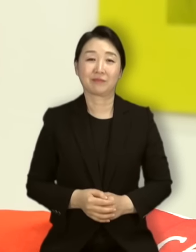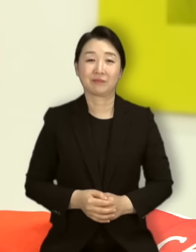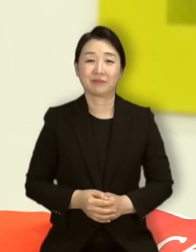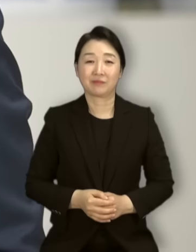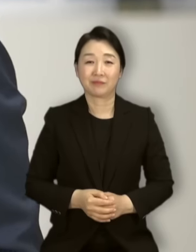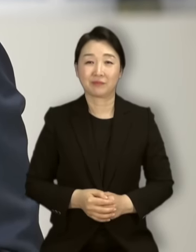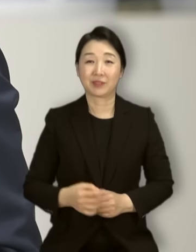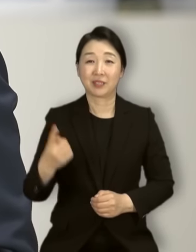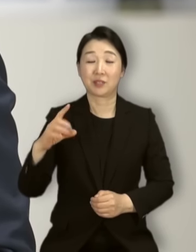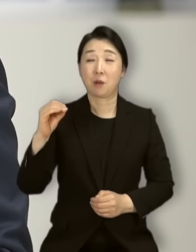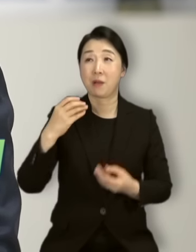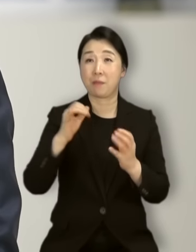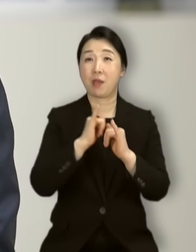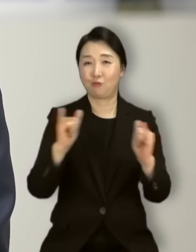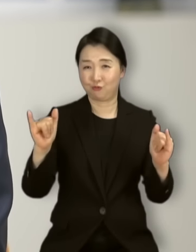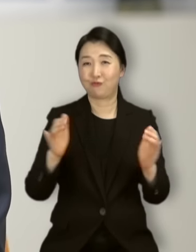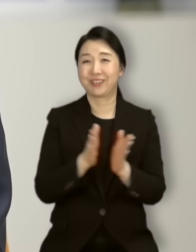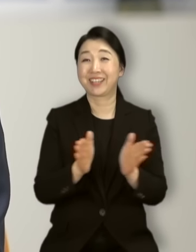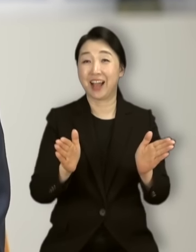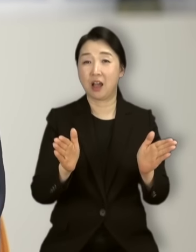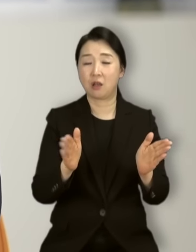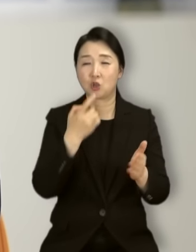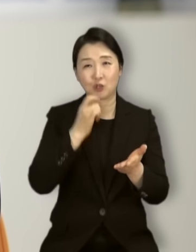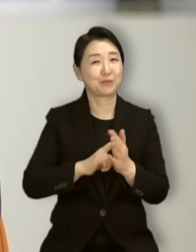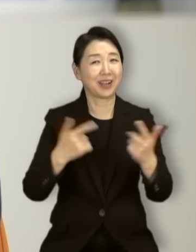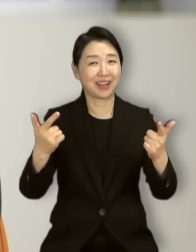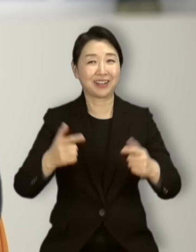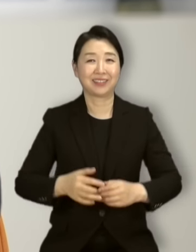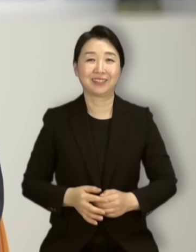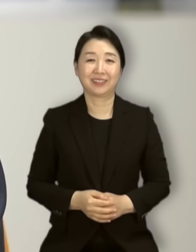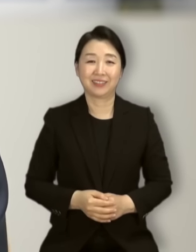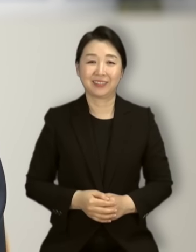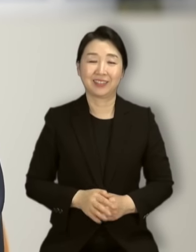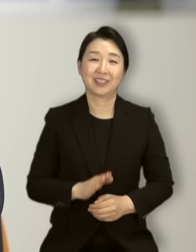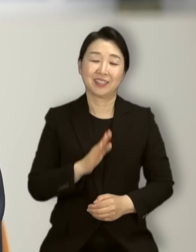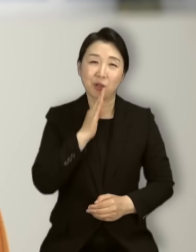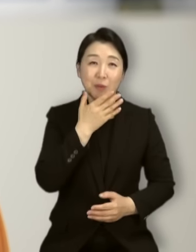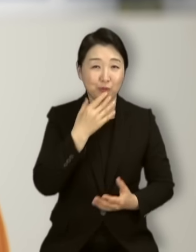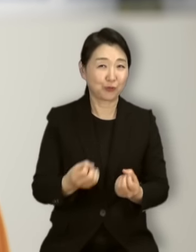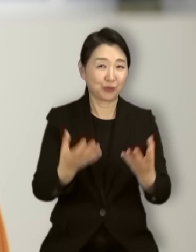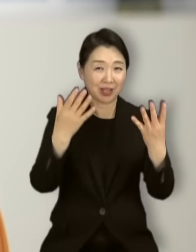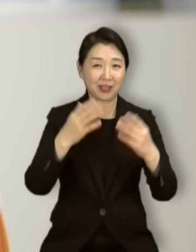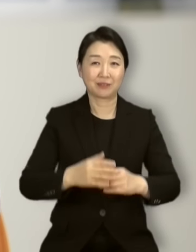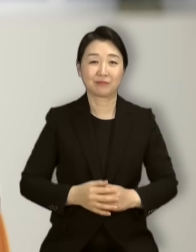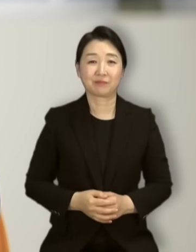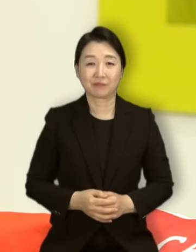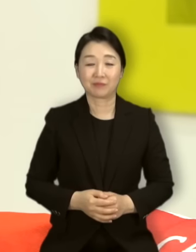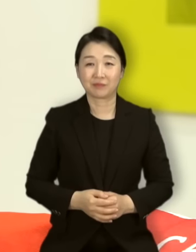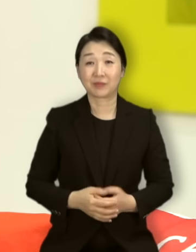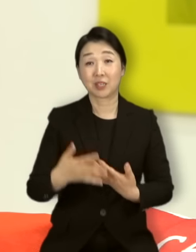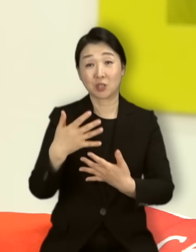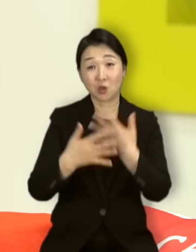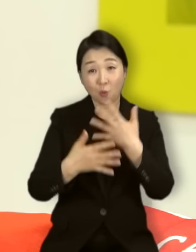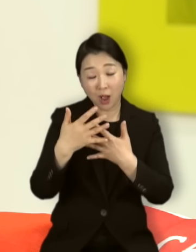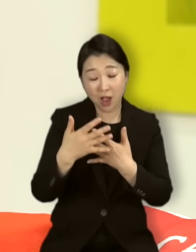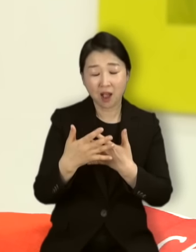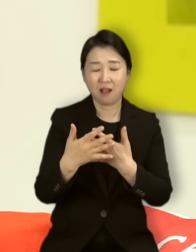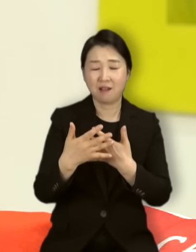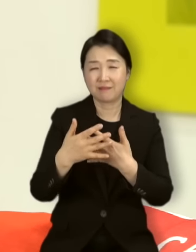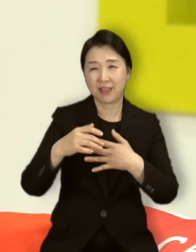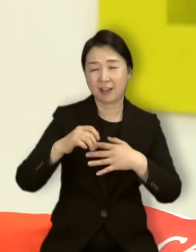보내드렸면 천만 배우 반열에 올랐습니다 이게 쉬운 일이 아니잖아요 정말 정말 축하드립니다 영화를게